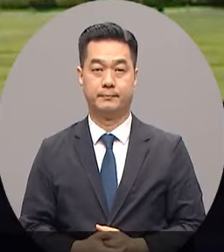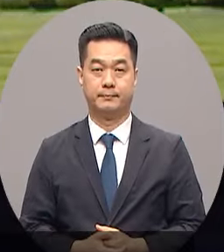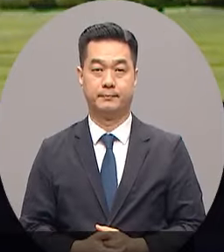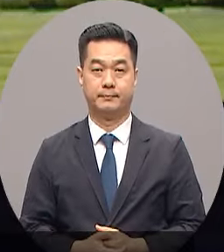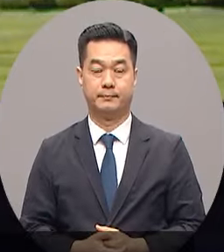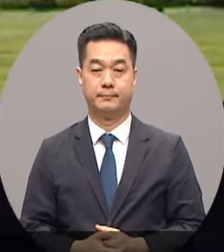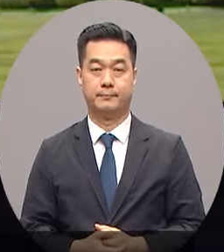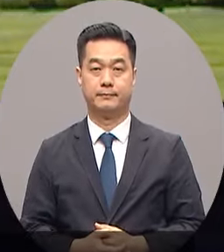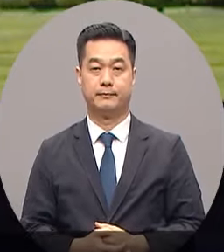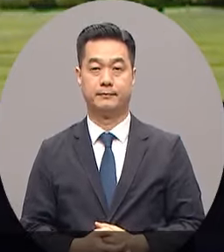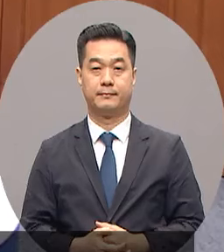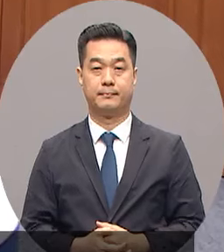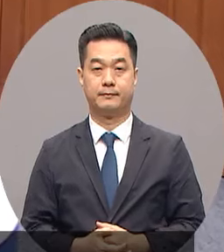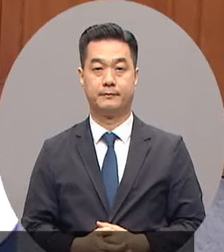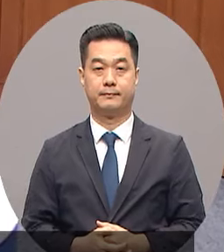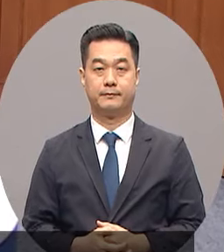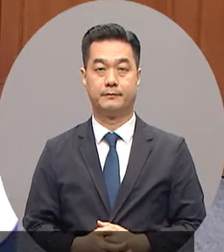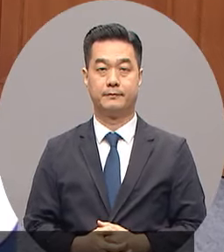보도입니다.